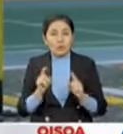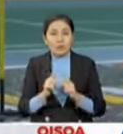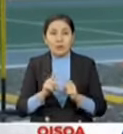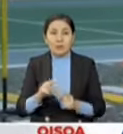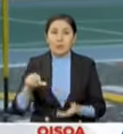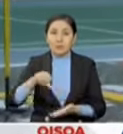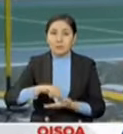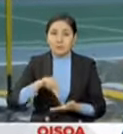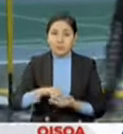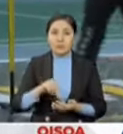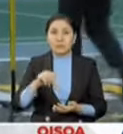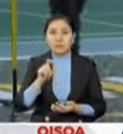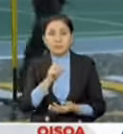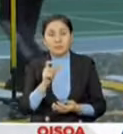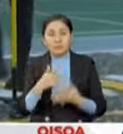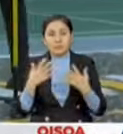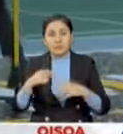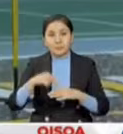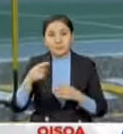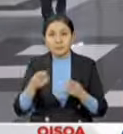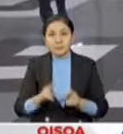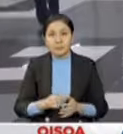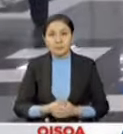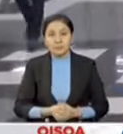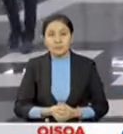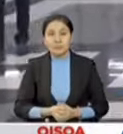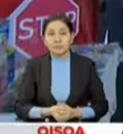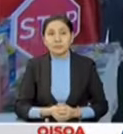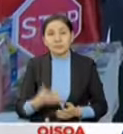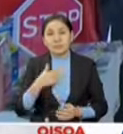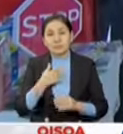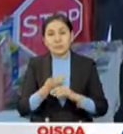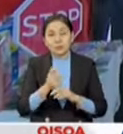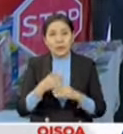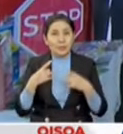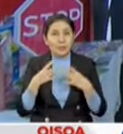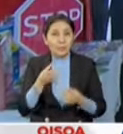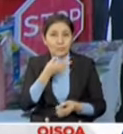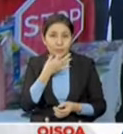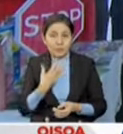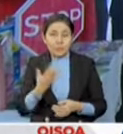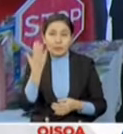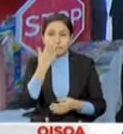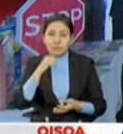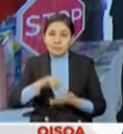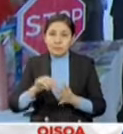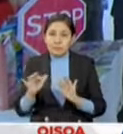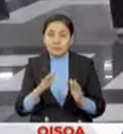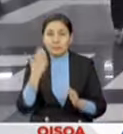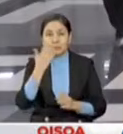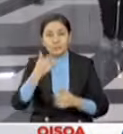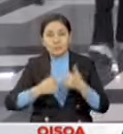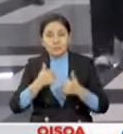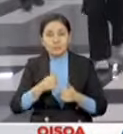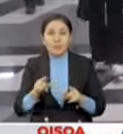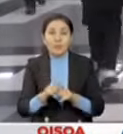sahna chiqishlari esa ishtirokchilarda katta taassurot qoldirdi. Bizga tadbir juda ham yoqdi. Bu yerda sahna ko'rinishlari, savol-javob viktorinalari o'tkazildi